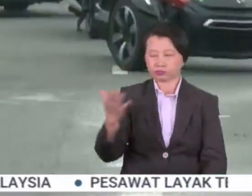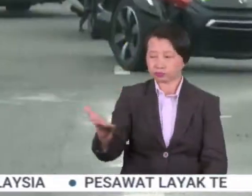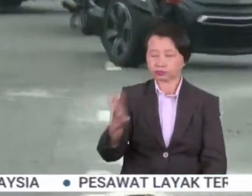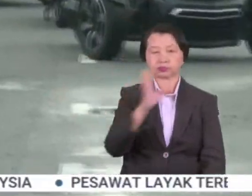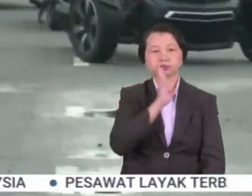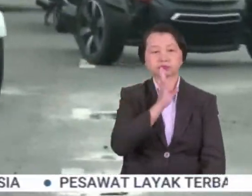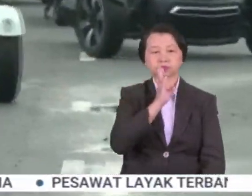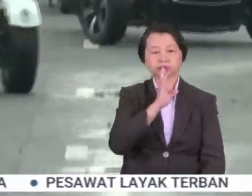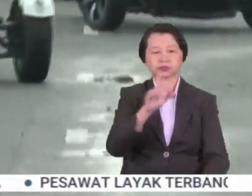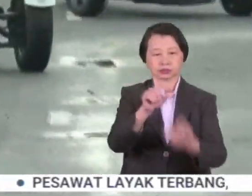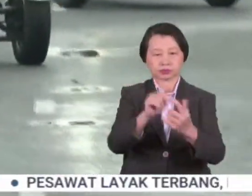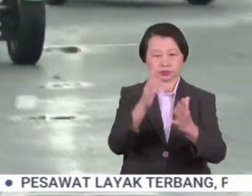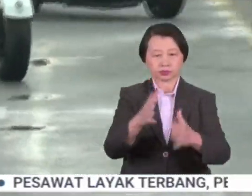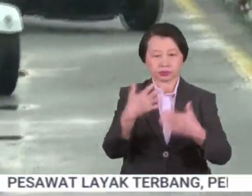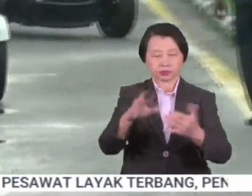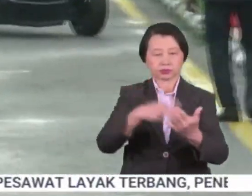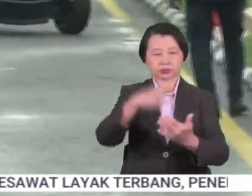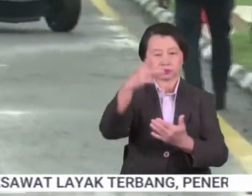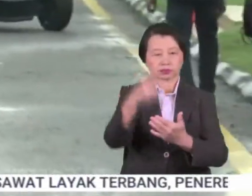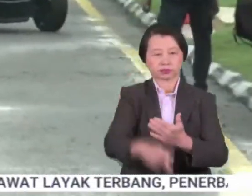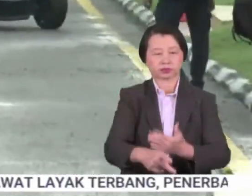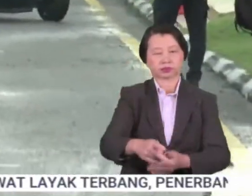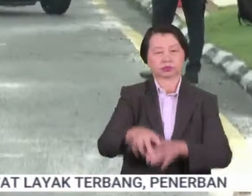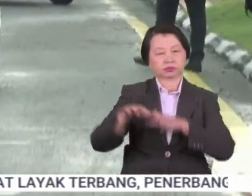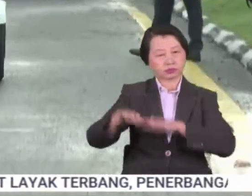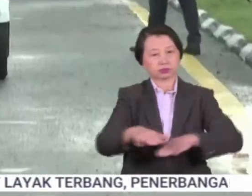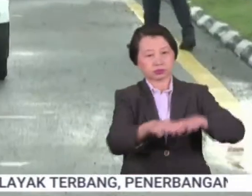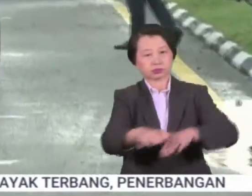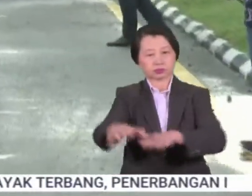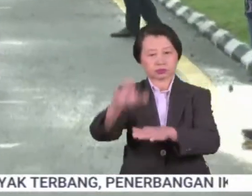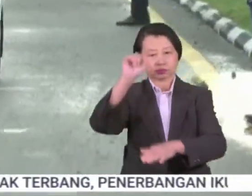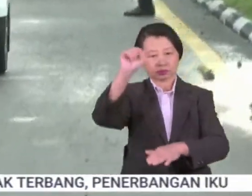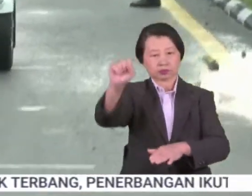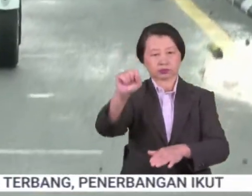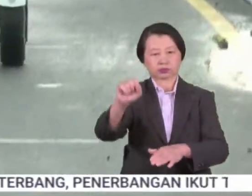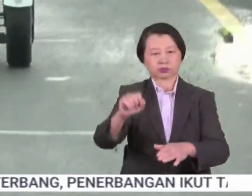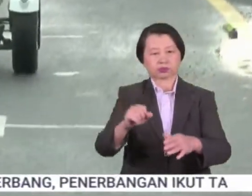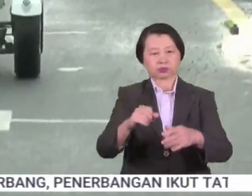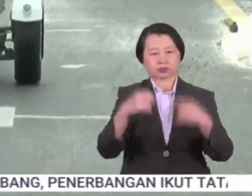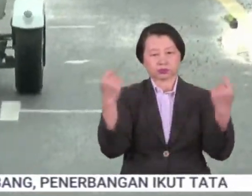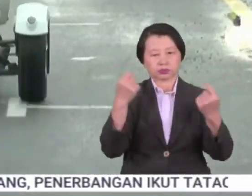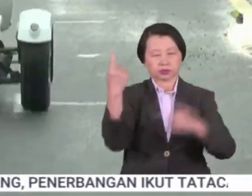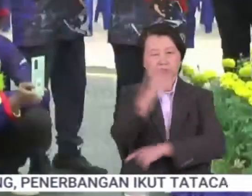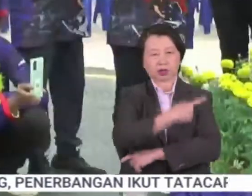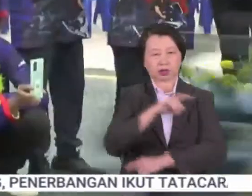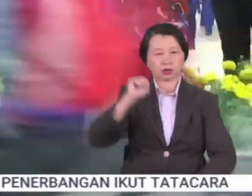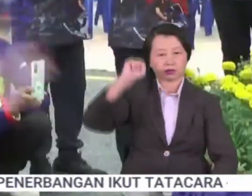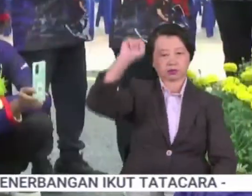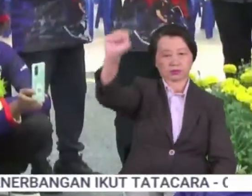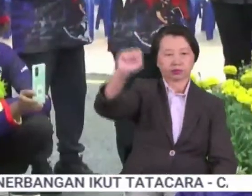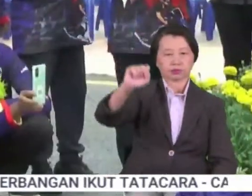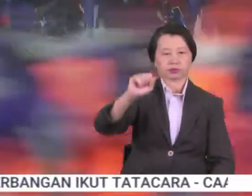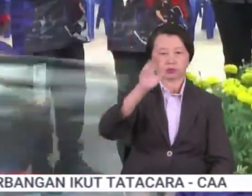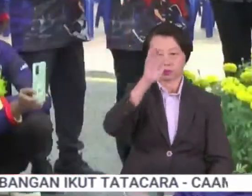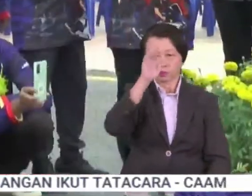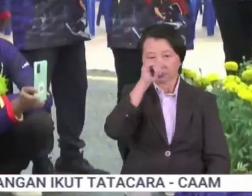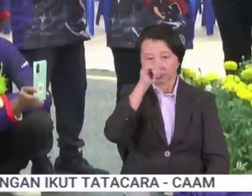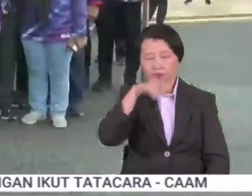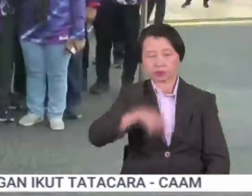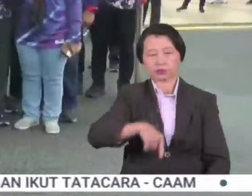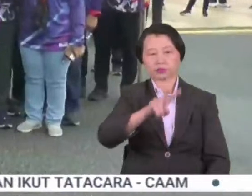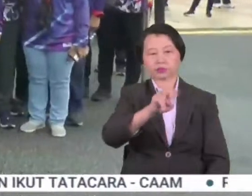media berita selepas program konboi Kembara Merdeka seri Setia Sempena sambutan hari kebangsaan peringkat Negeri Melaka